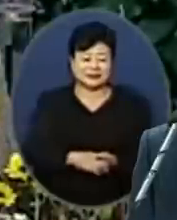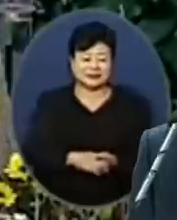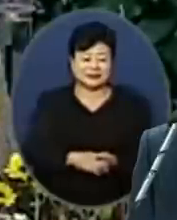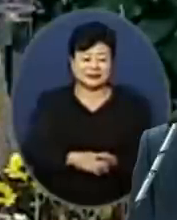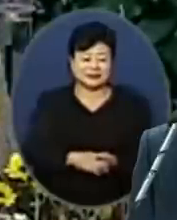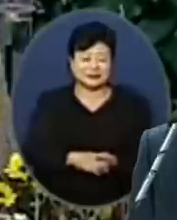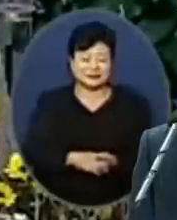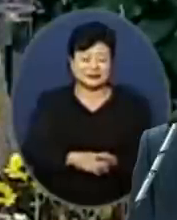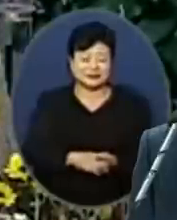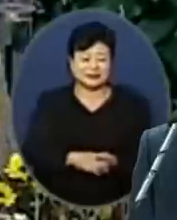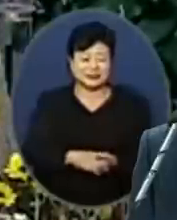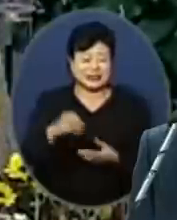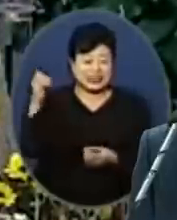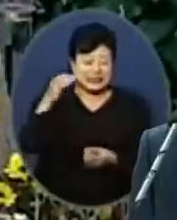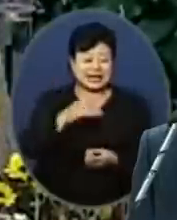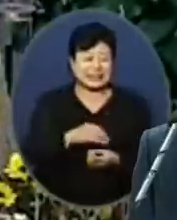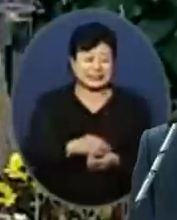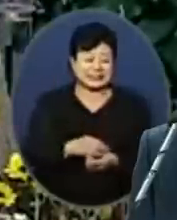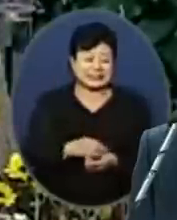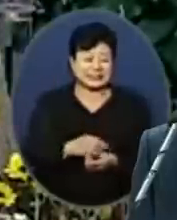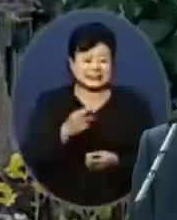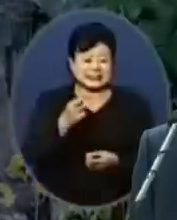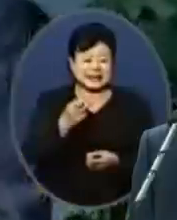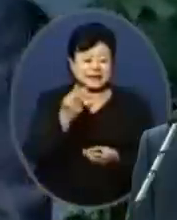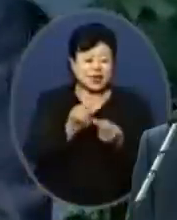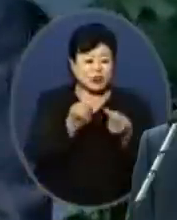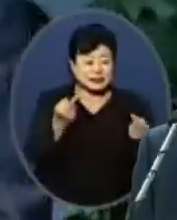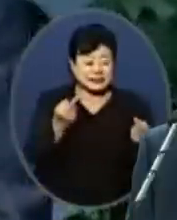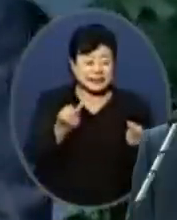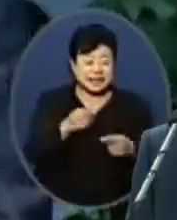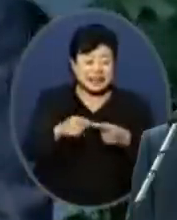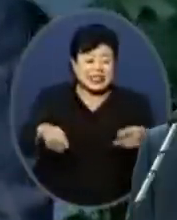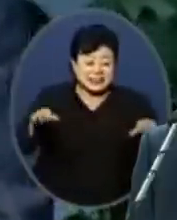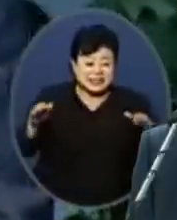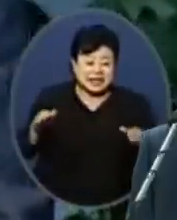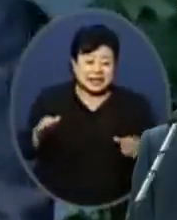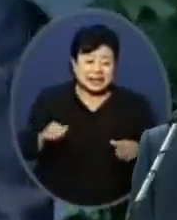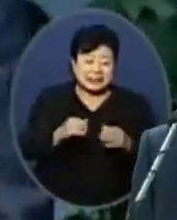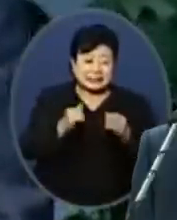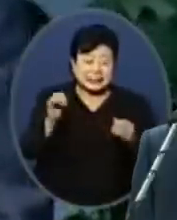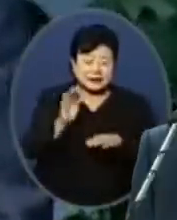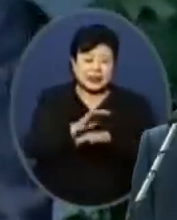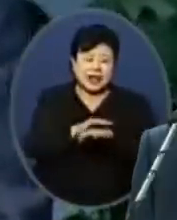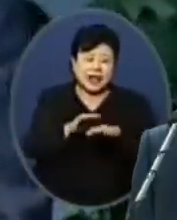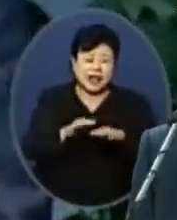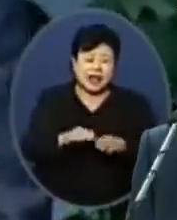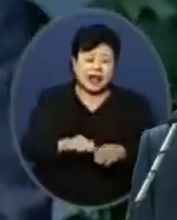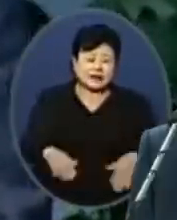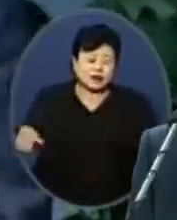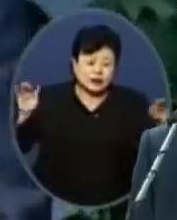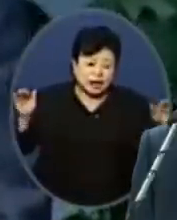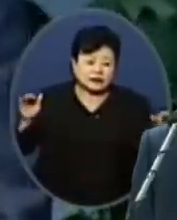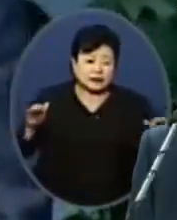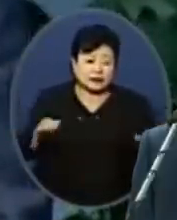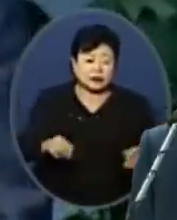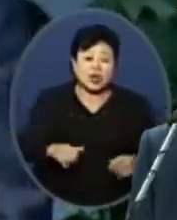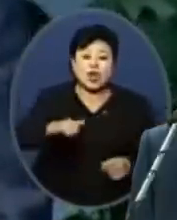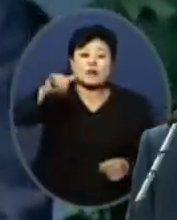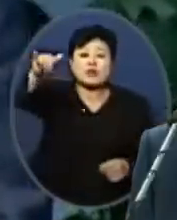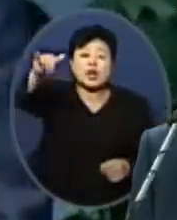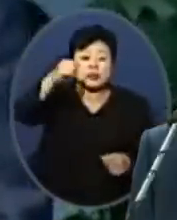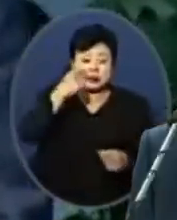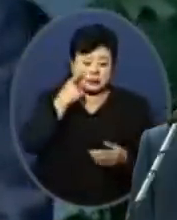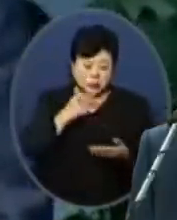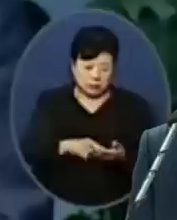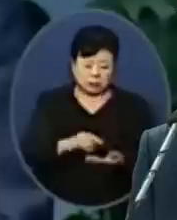라이트의 삼형제가 새가 공중 나르는 것을 보고 사람도 하늘을 나르는 꿈을 꾸었습니다. 그 결과 오늘날 비행기가